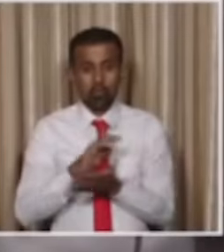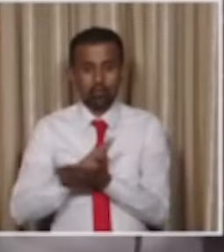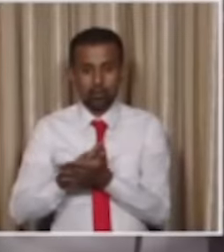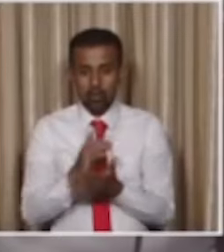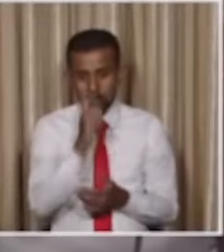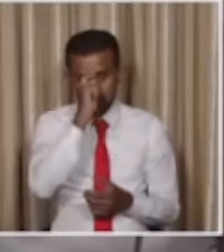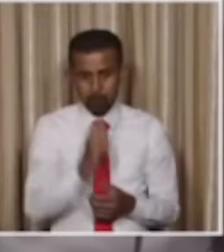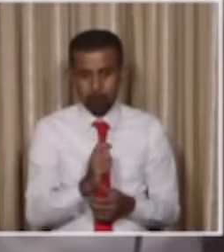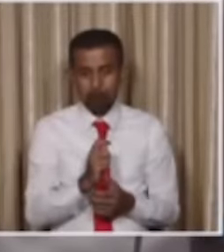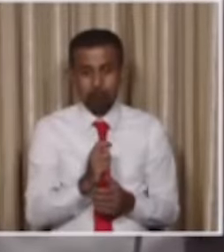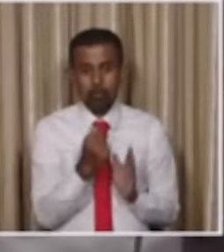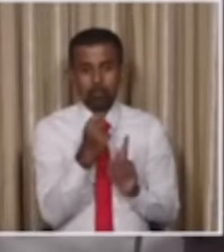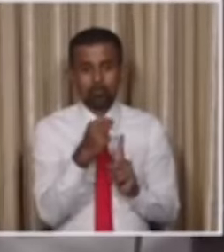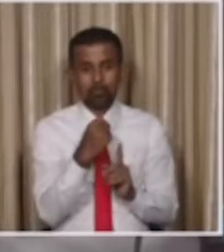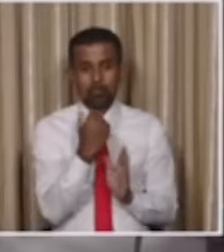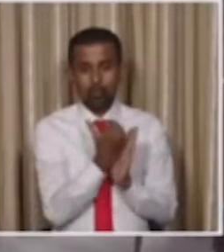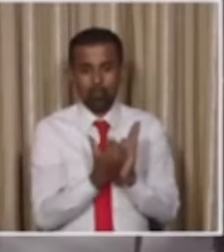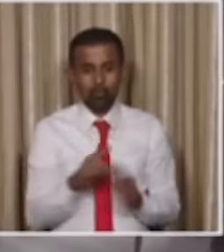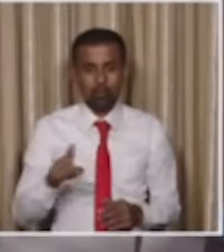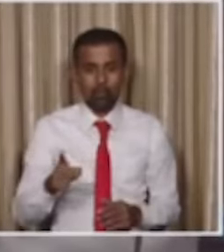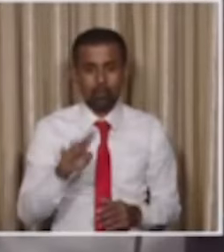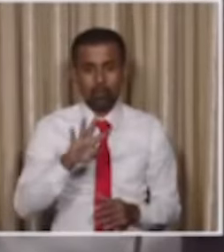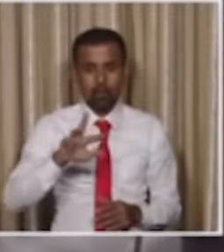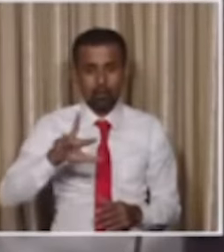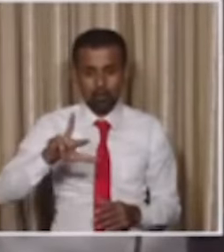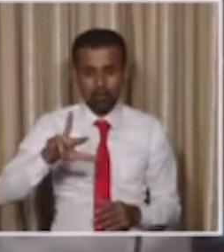මැතිතුමා. අනුක්‍රම ව්‍යවස්ථාවේ 148ත්